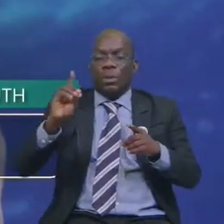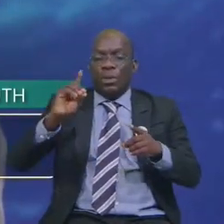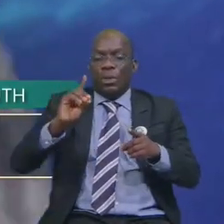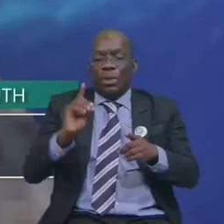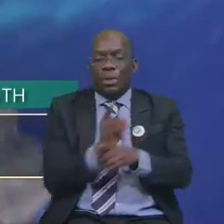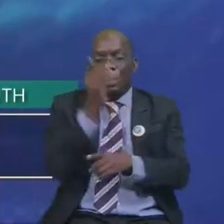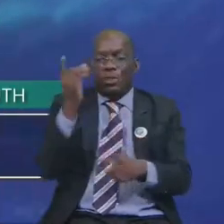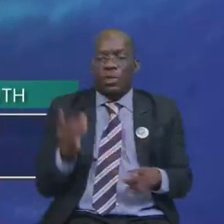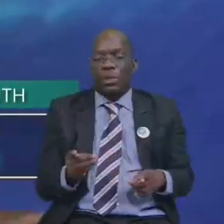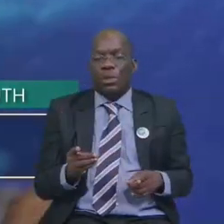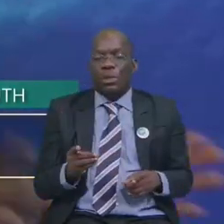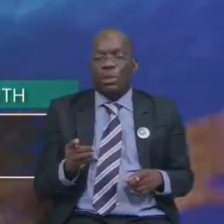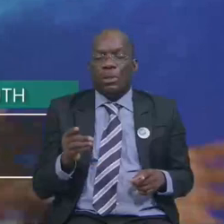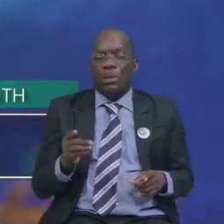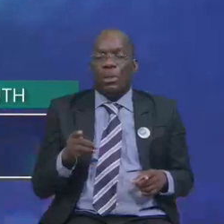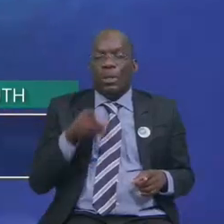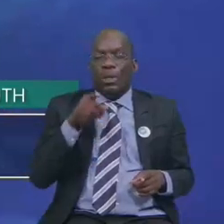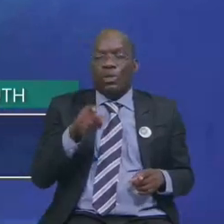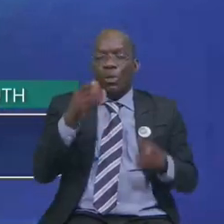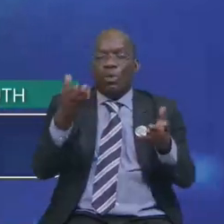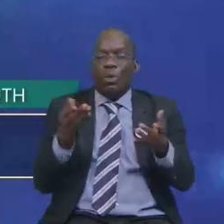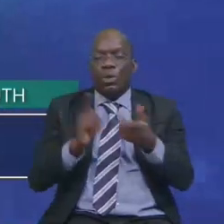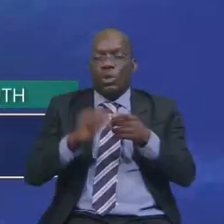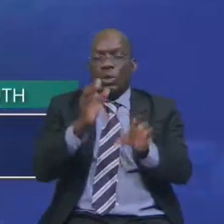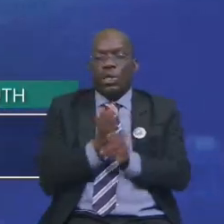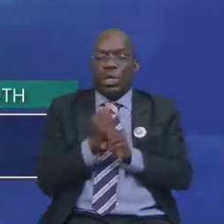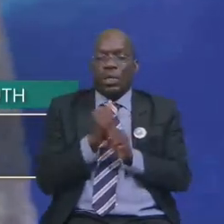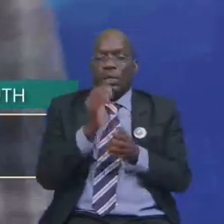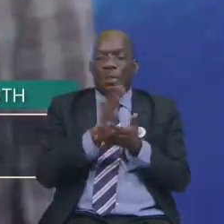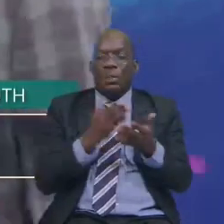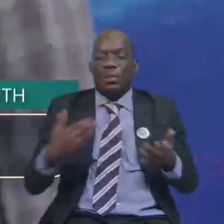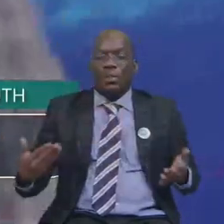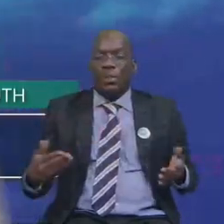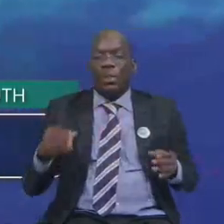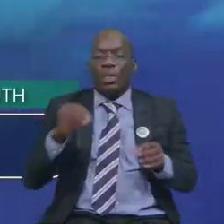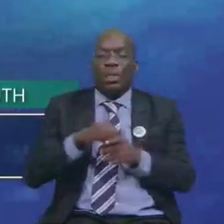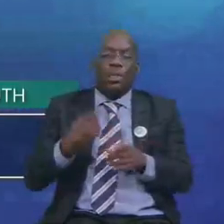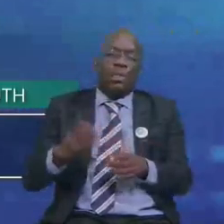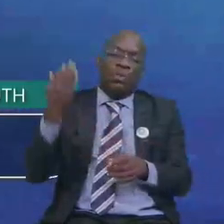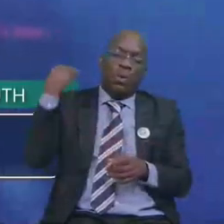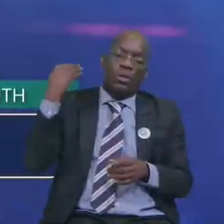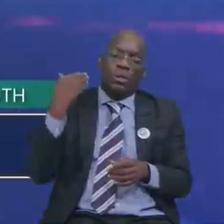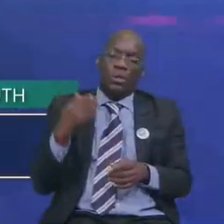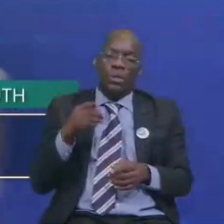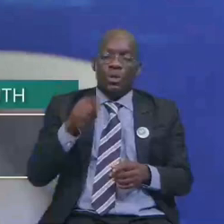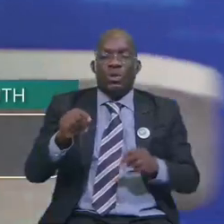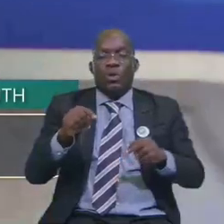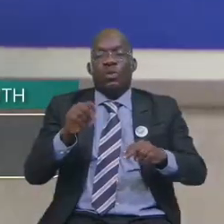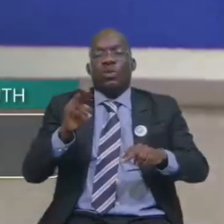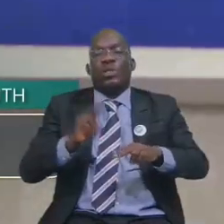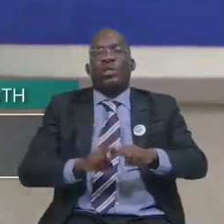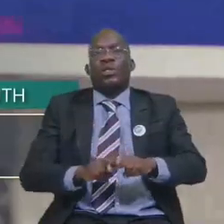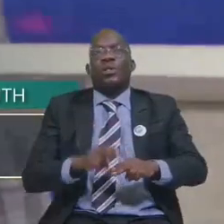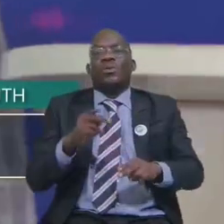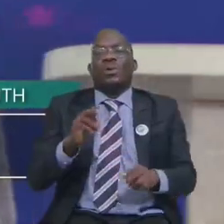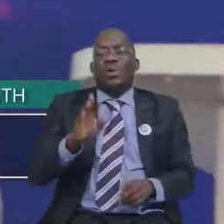quand tu t'assois sur ta chaise et tu veux faire quelque chose par le passé quand tu as essayé pendant 15 minutes et tu fais